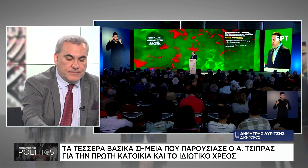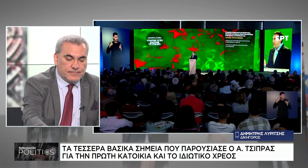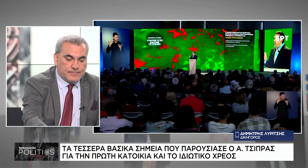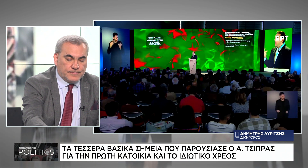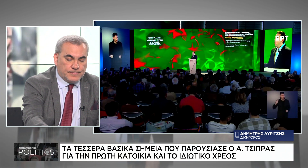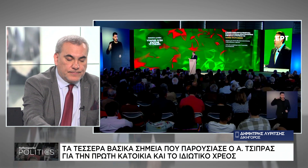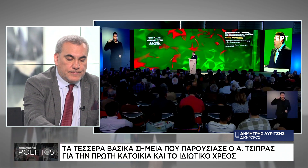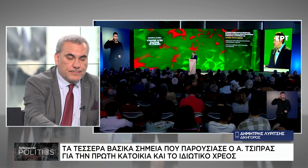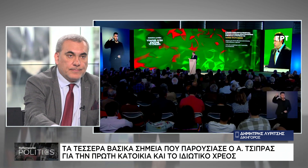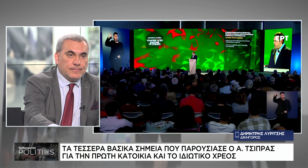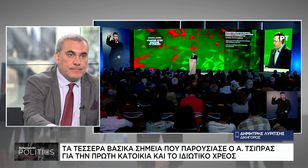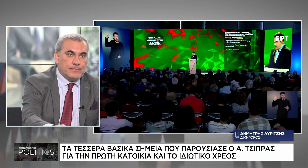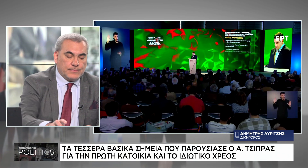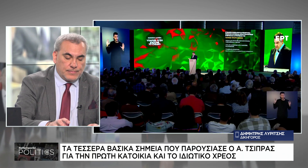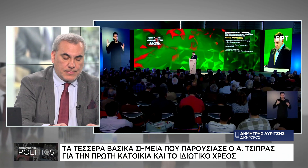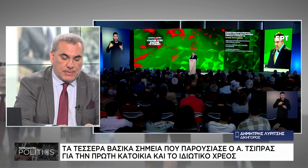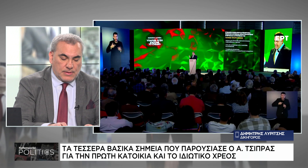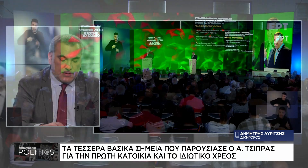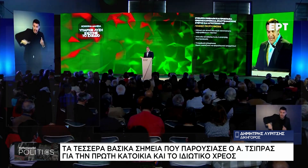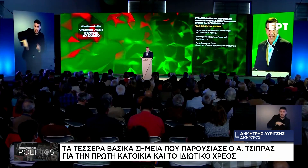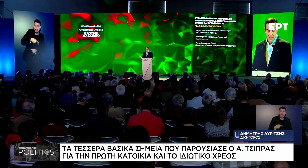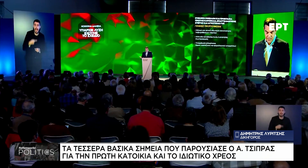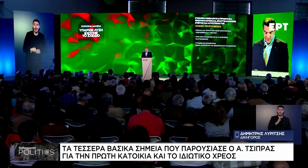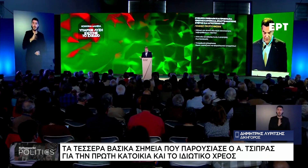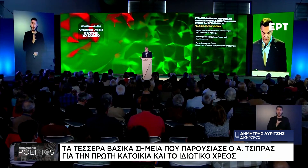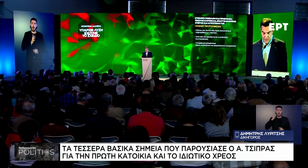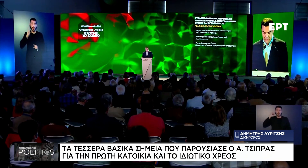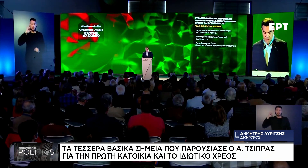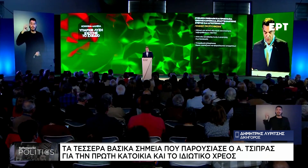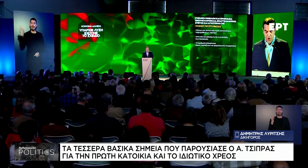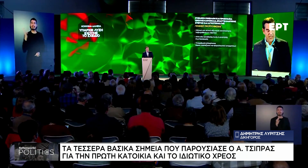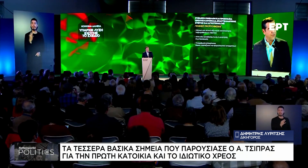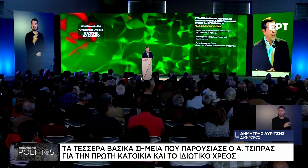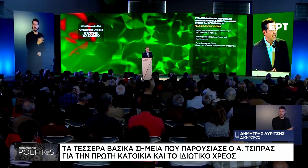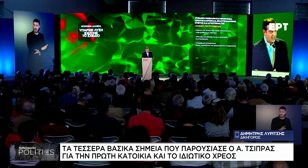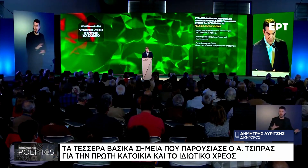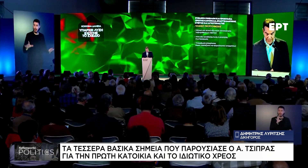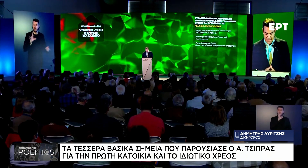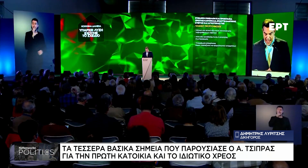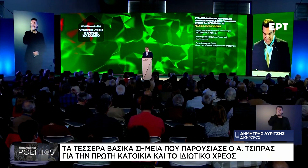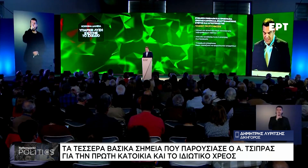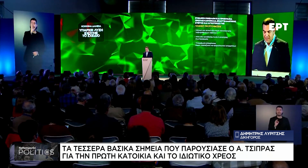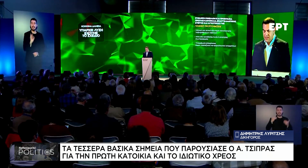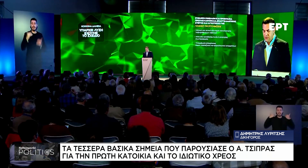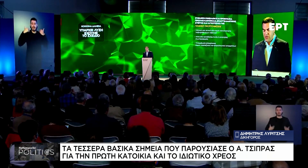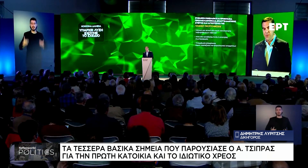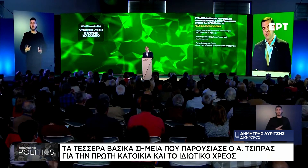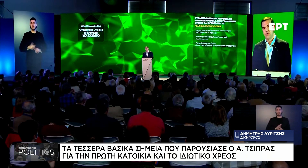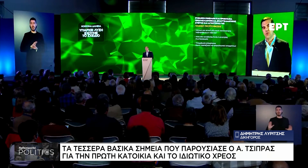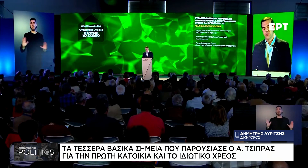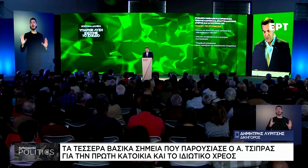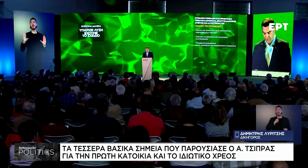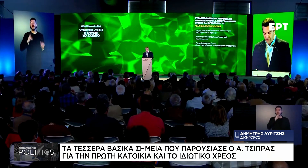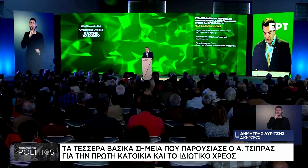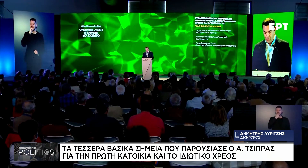Η πρόταση η οποία υπευλήθη χθες από τον πρόεδρο του ΣΥΡΙΖΑ Προοδευτική Συμμαχία κυκλοφορείται ρύθμιση χρεών και